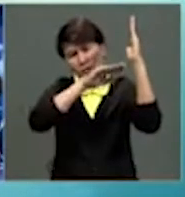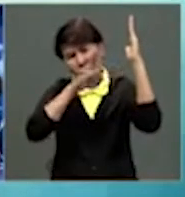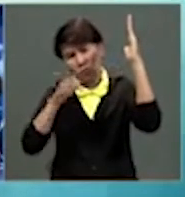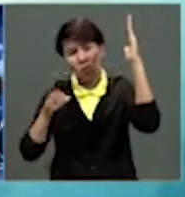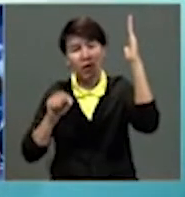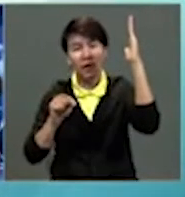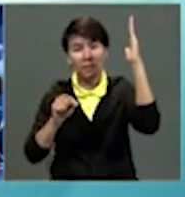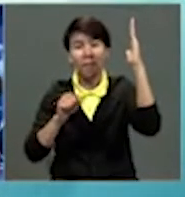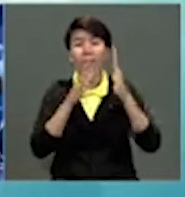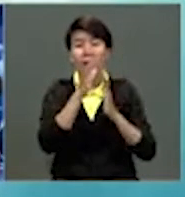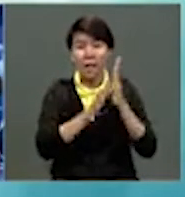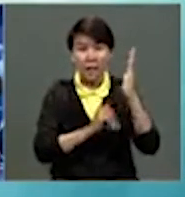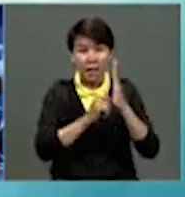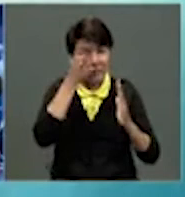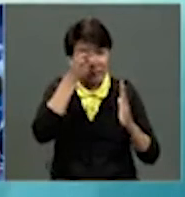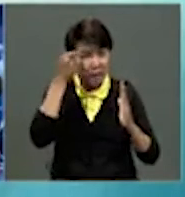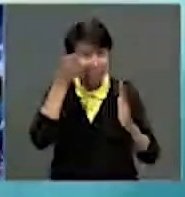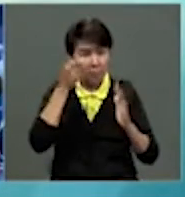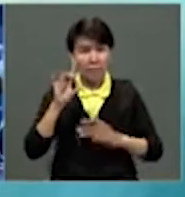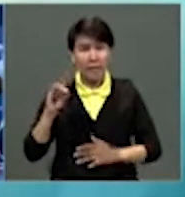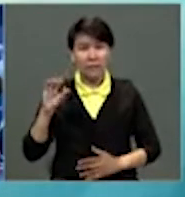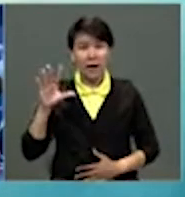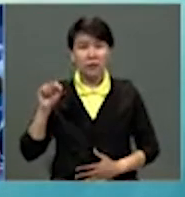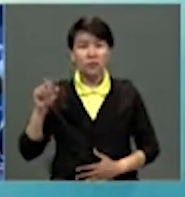เนี่ยนะครับจะเห็นนะครับครับแต่ละพื้นติกรรมเนี่ยมันที่ลงที่ลงนะฮะมันถอดความร่วมมือในแต่ละด้านเหนือด้านลดลงนะถ้าเรียกว่าเป็นเปอร์เซ็นต์เนี่ยลดลงทั้งนั้นเลยนะครับทุกพฤติกรรมเลยไม่ว่าจะเป็นใส่หน้ากากกินร้อนช้อนกลางล้างมืออะไรทั้งหลายนี่รถตรงมาภาพรวมจากเดิมที่เราเอาเส้นสีดำเนี่ยนะครับภาพรวม80 5.3